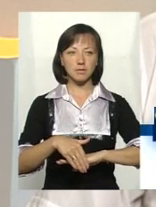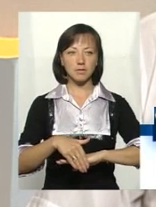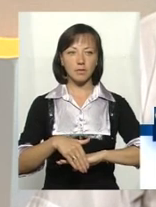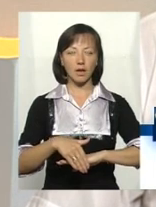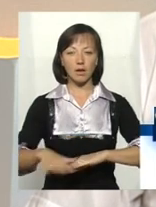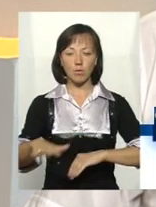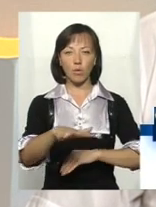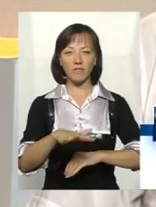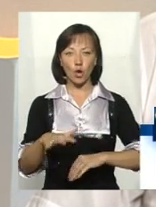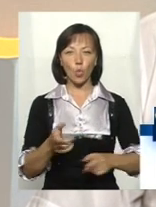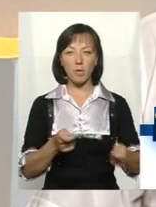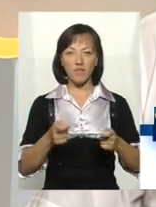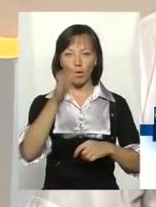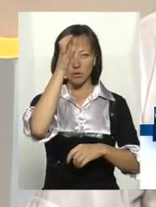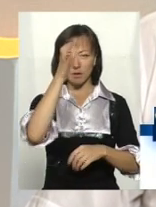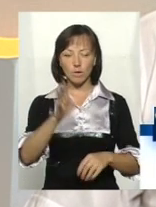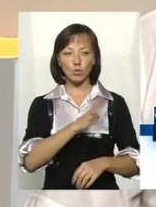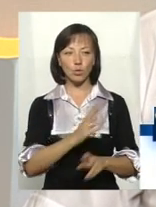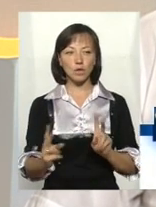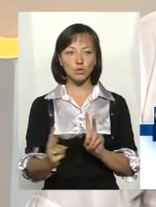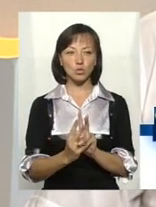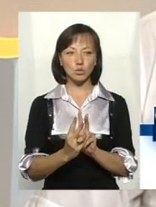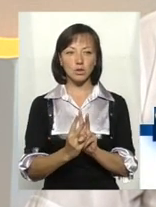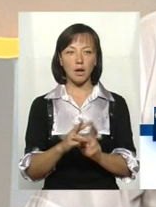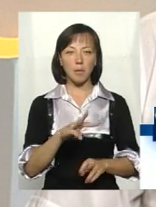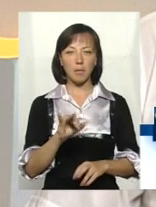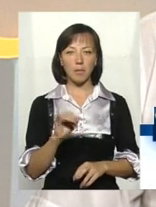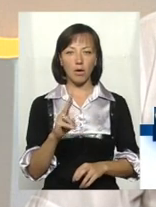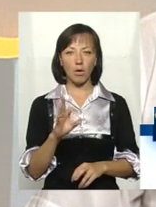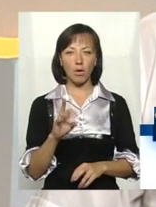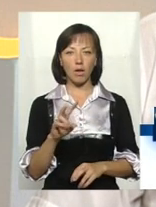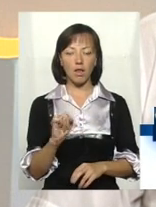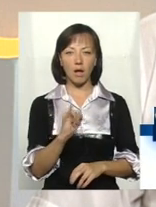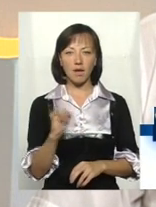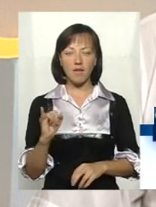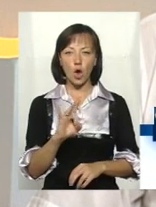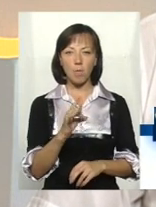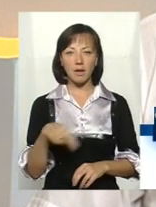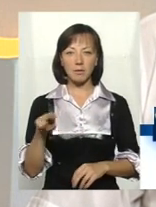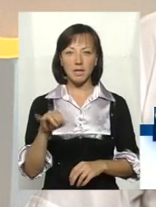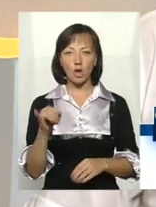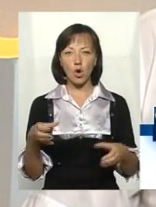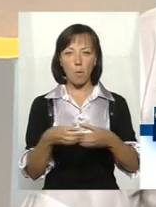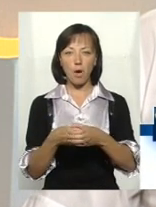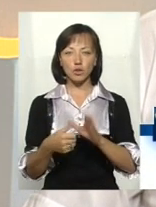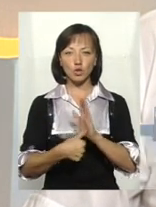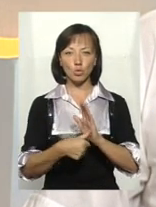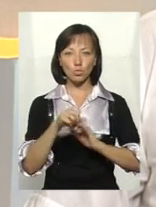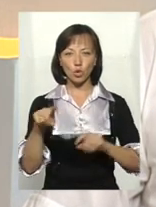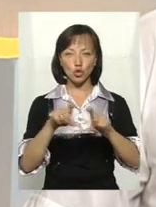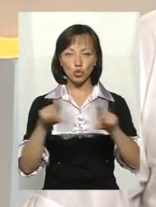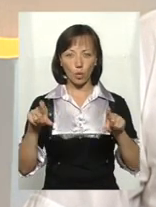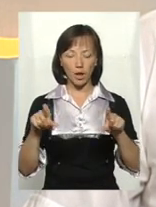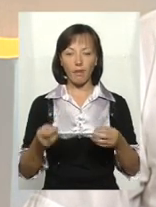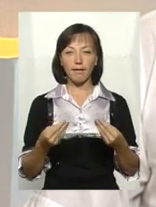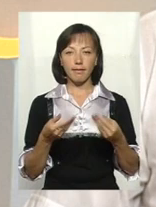управління освіти була зустріч Миколаєва Романа Дмитровича та громади 6-ї школи. І нам дали